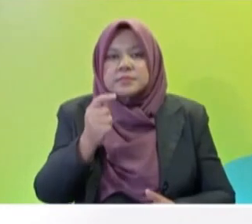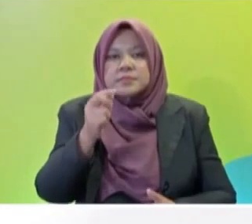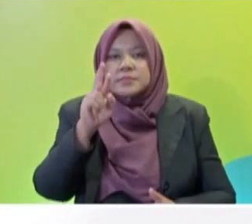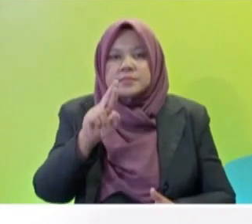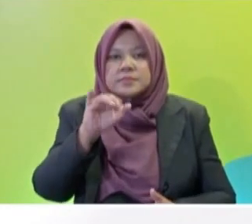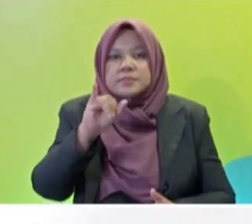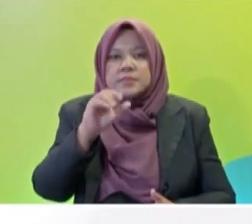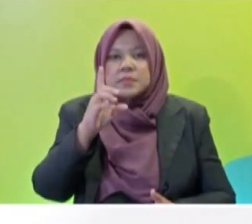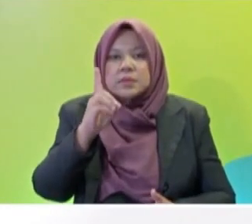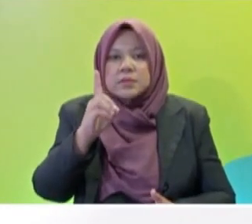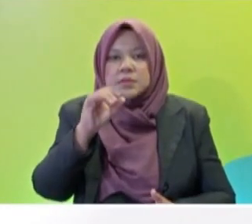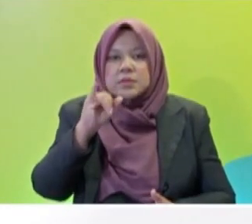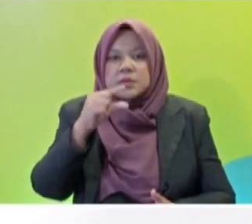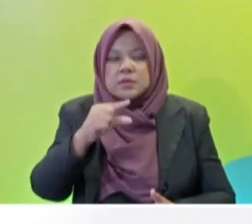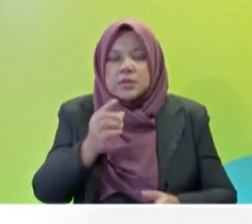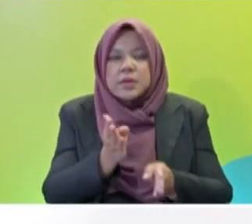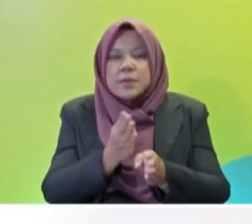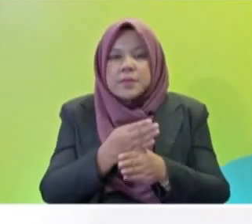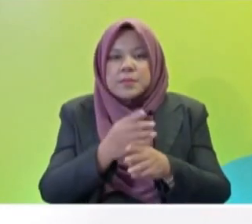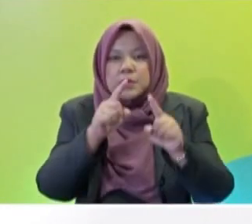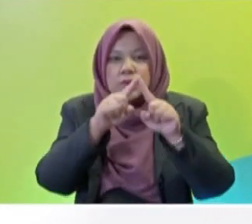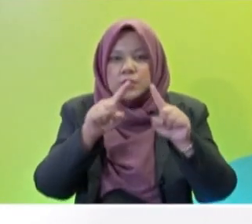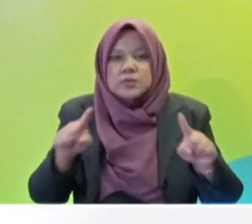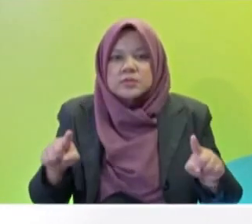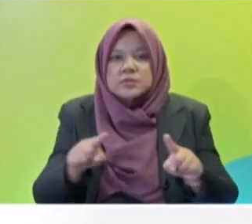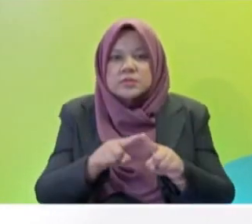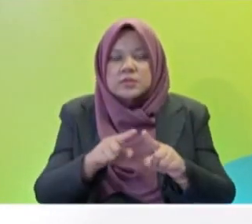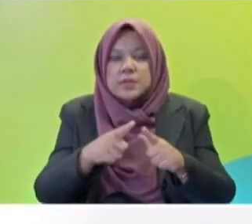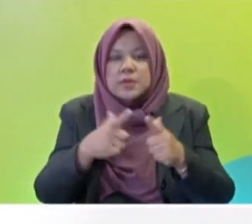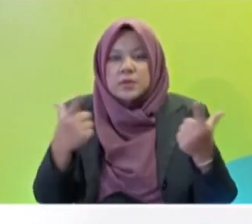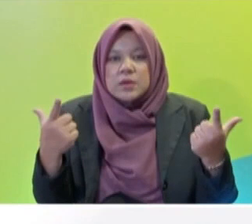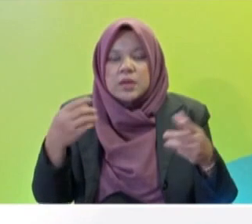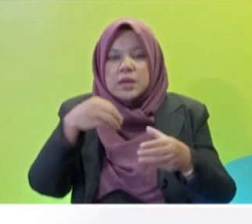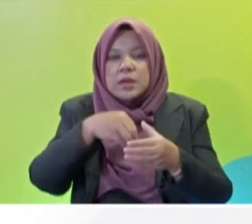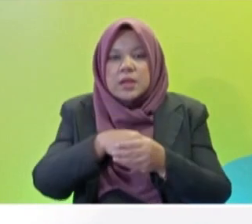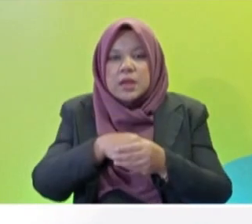ini ya berbentuk segitiga dan berlawanan